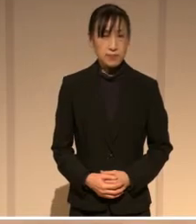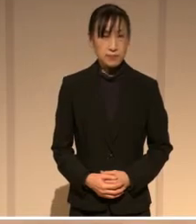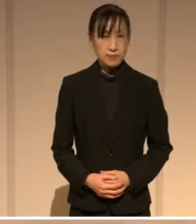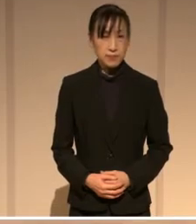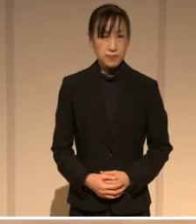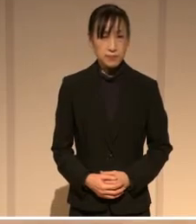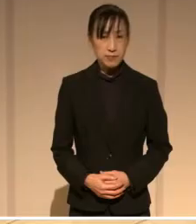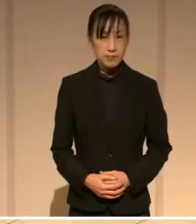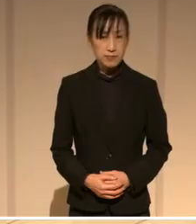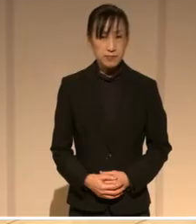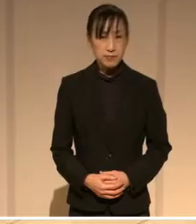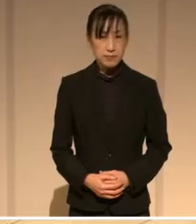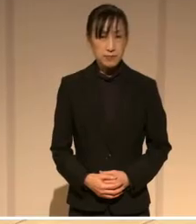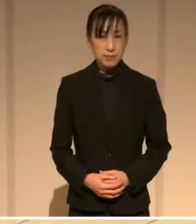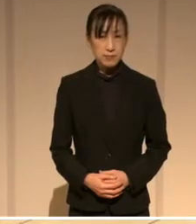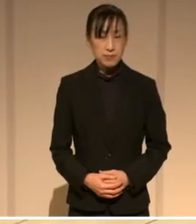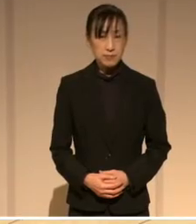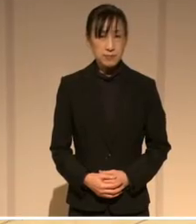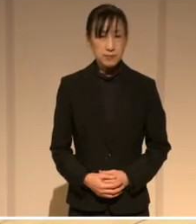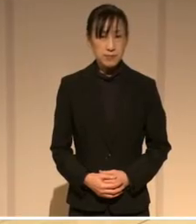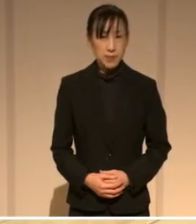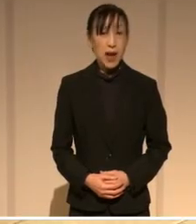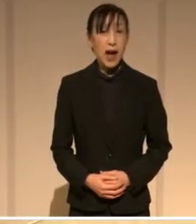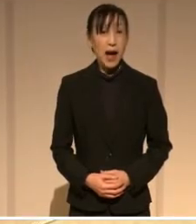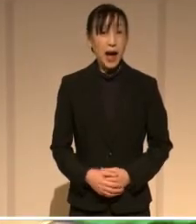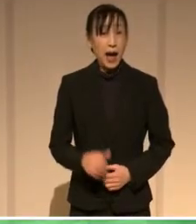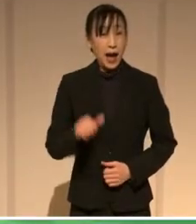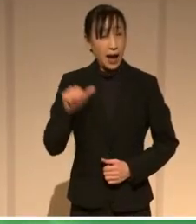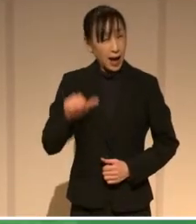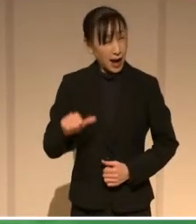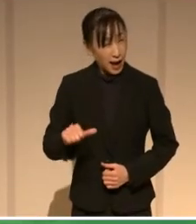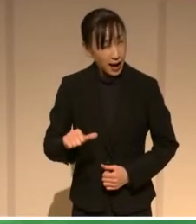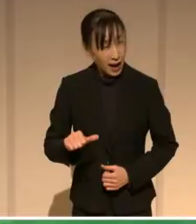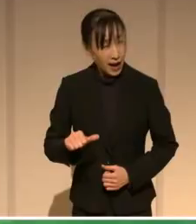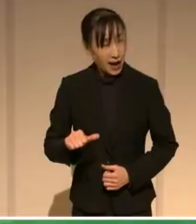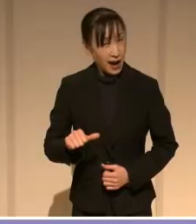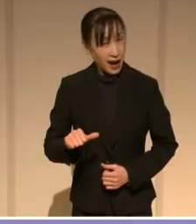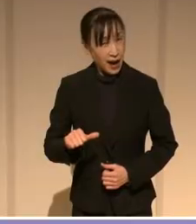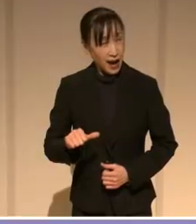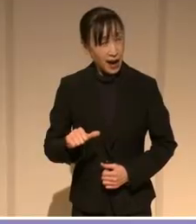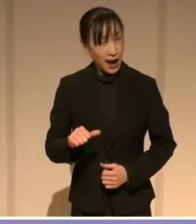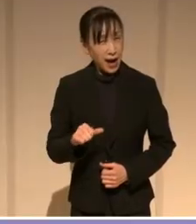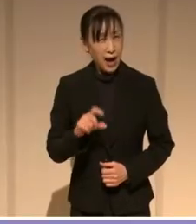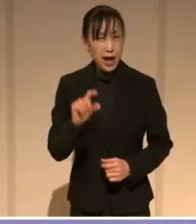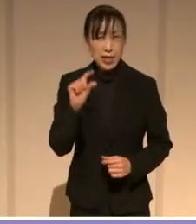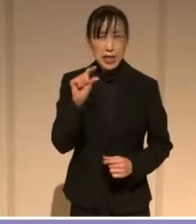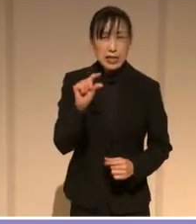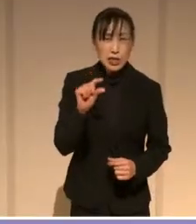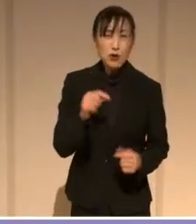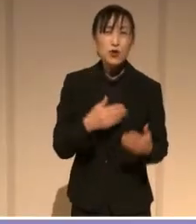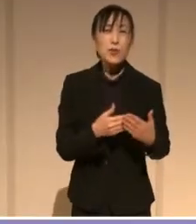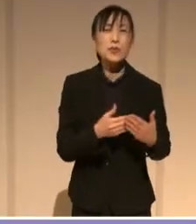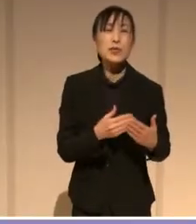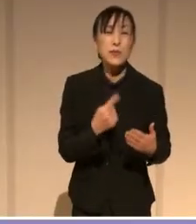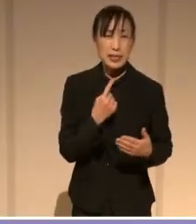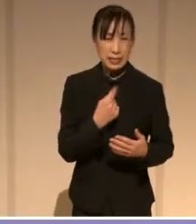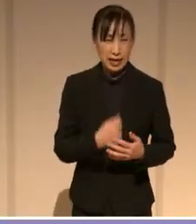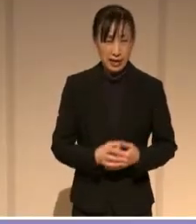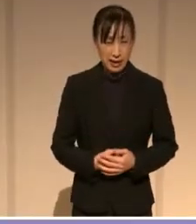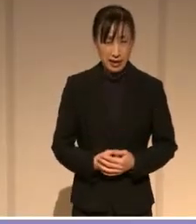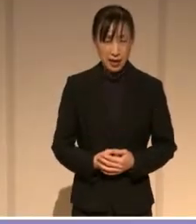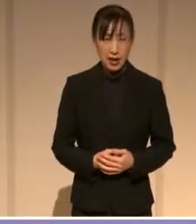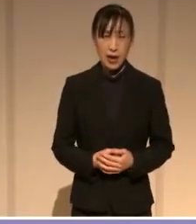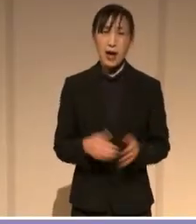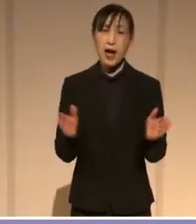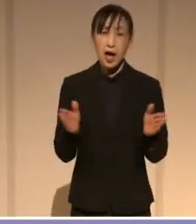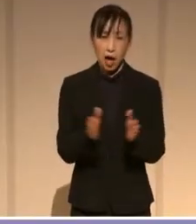ホッ君の母ちょっとビビりますよねーこれで合憲4.4